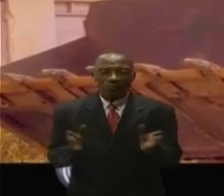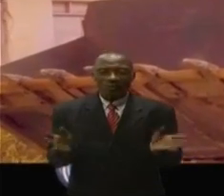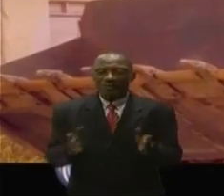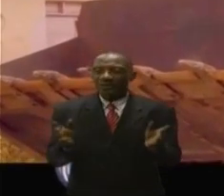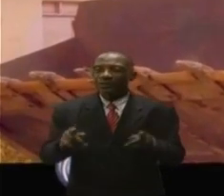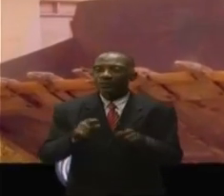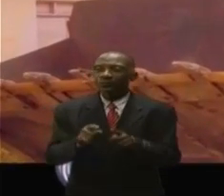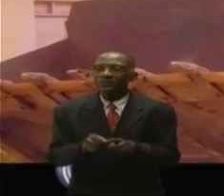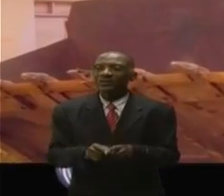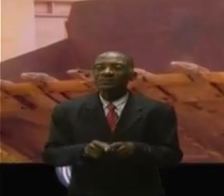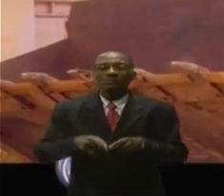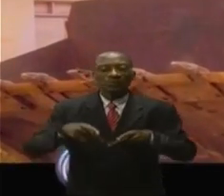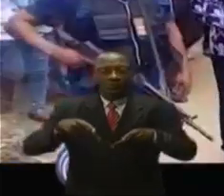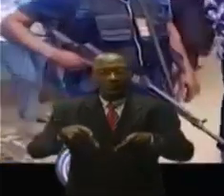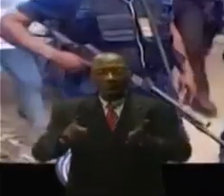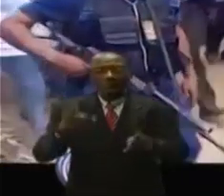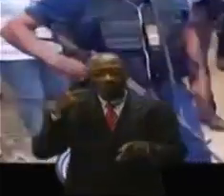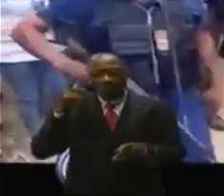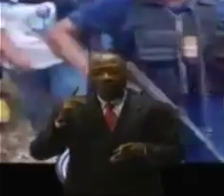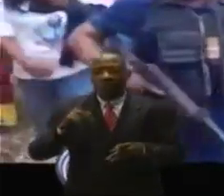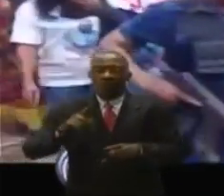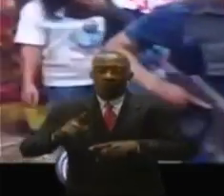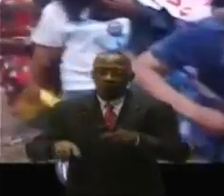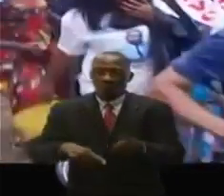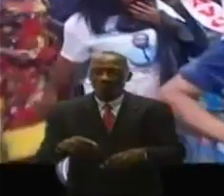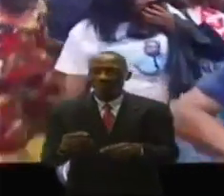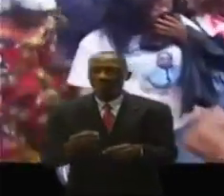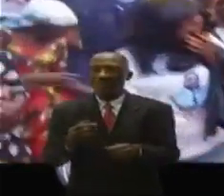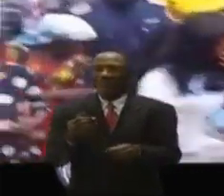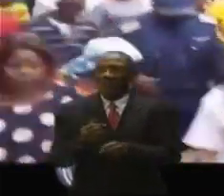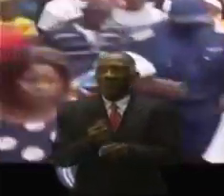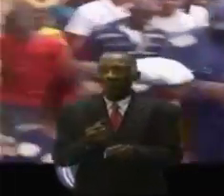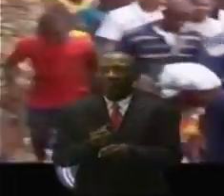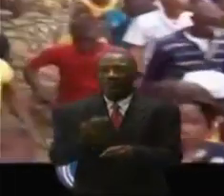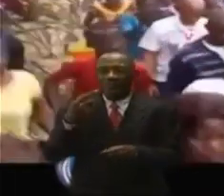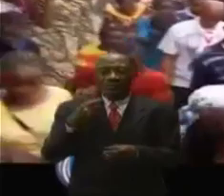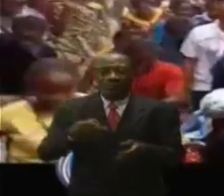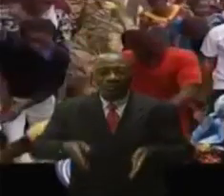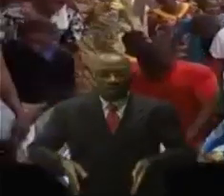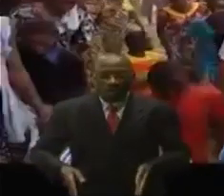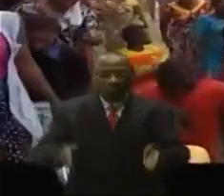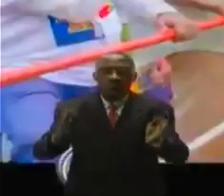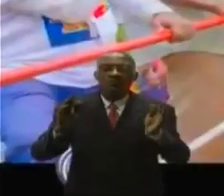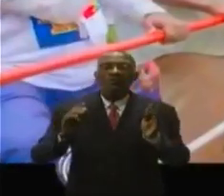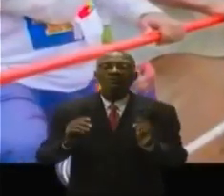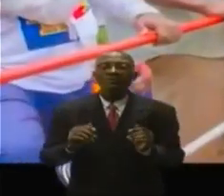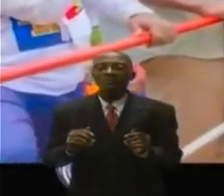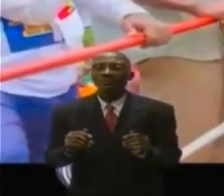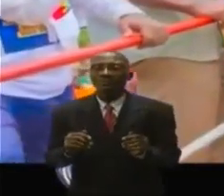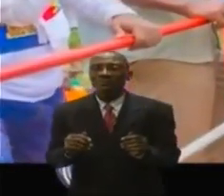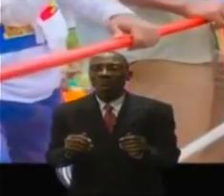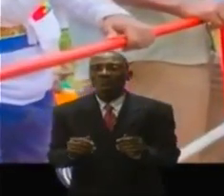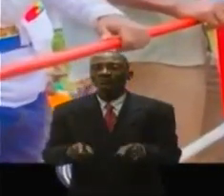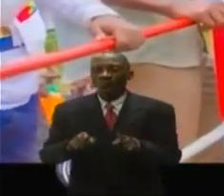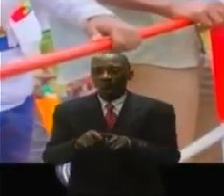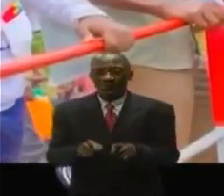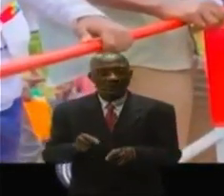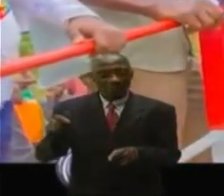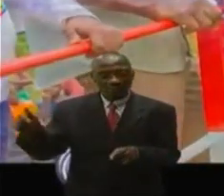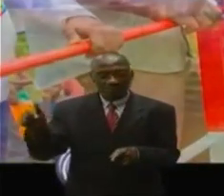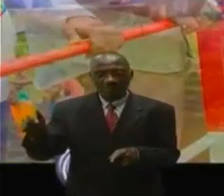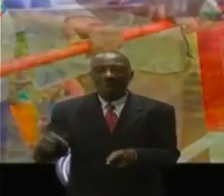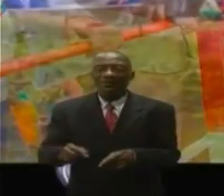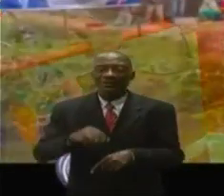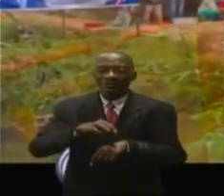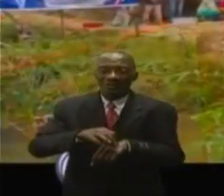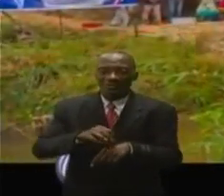délabrement. Le vice-gouverneur de province a profité de sa présence dans ses coins du Congo central pour procéder à l'inauguration de la passerelle jetée sur la rivière